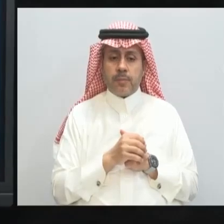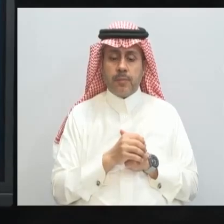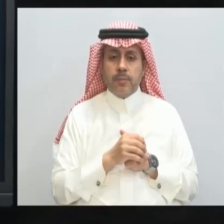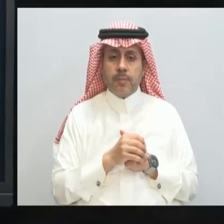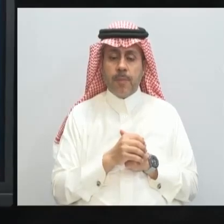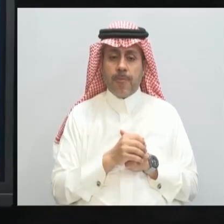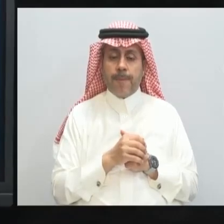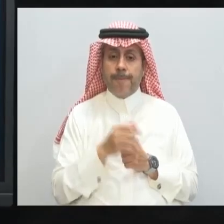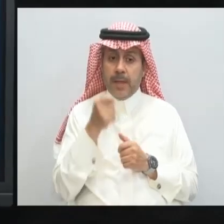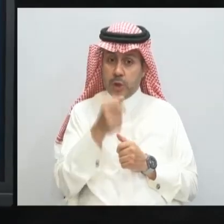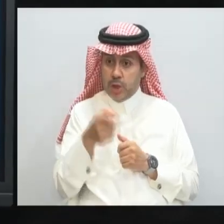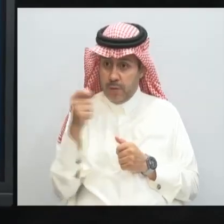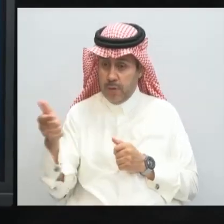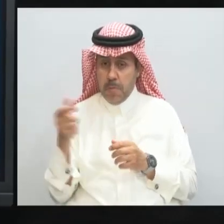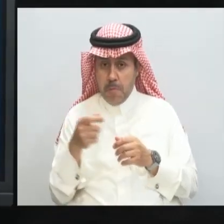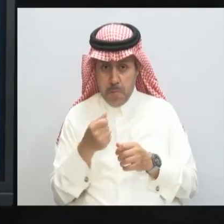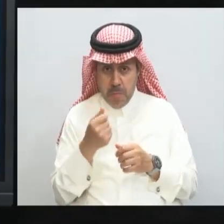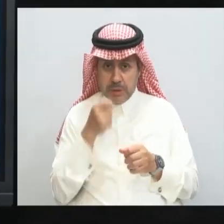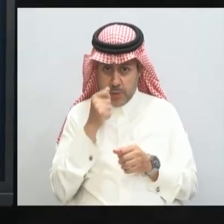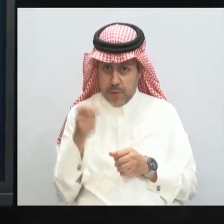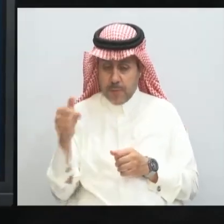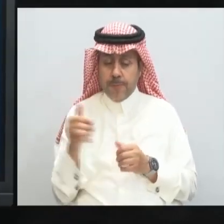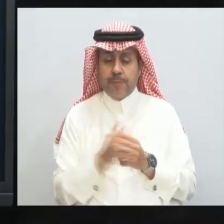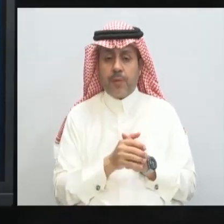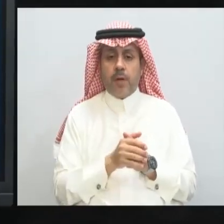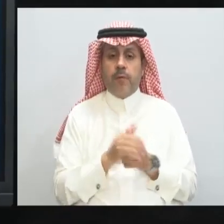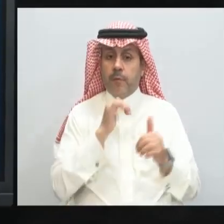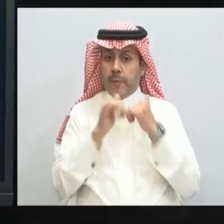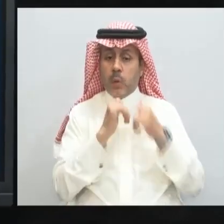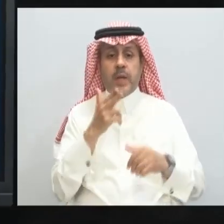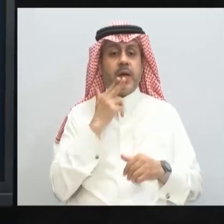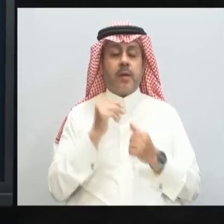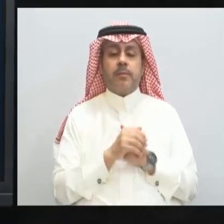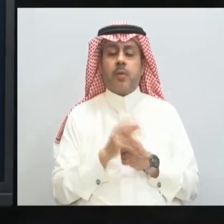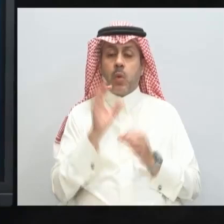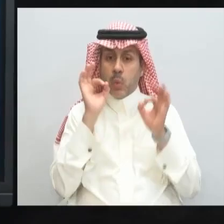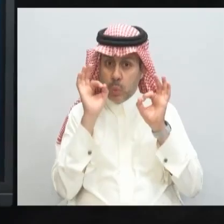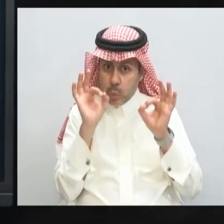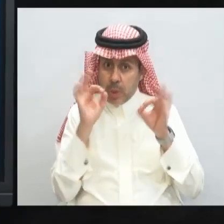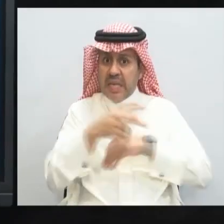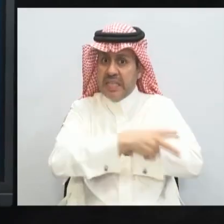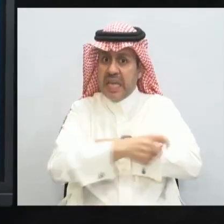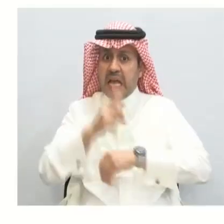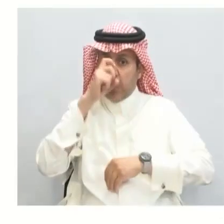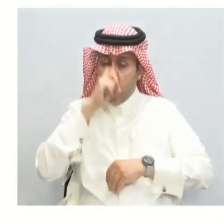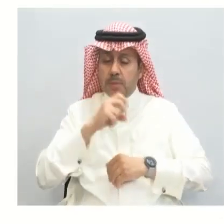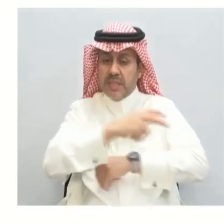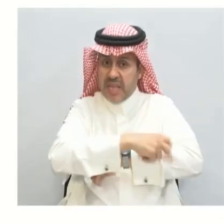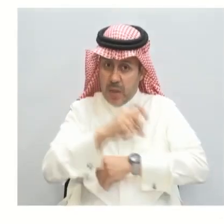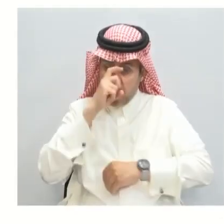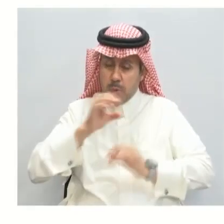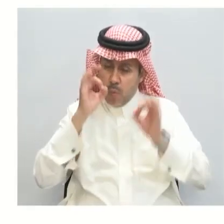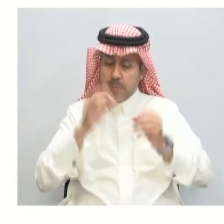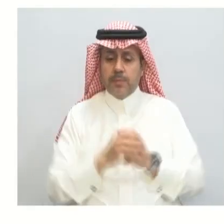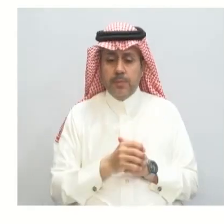ان تصرف هذا المال في وجوه الخير خصوصا ما يتعلق بالزكاه الواجبه ايضا من الفوائد والدروس من هذه الايات نقول نستفيد